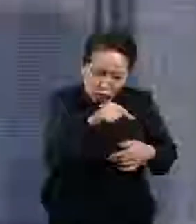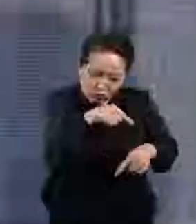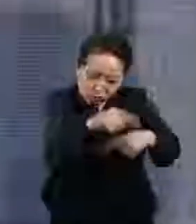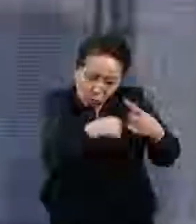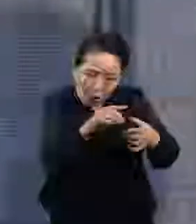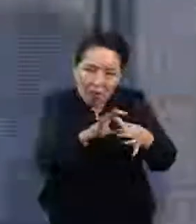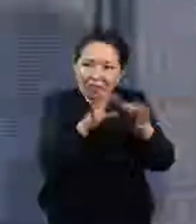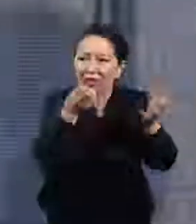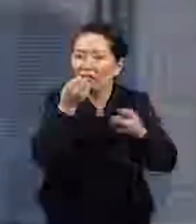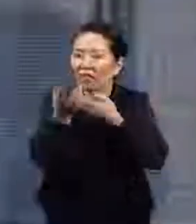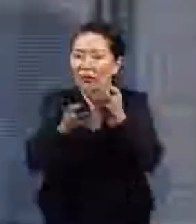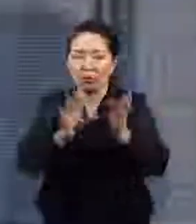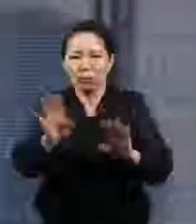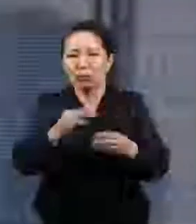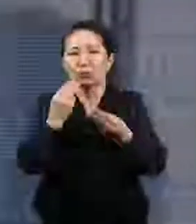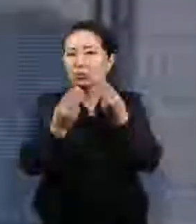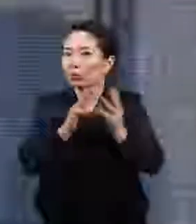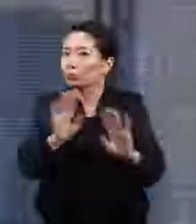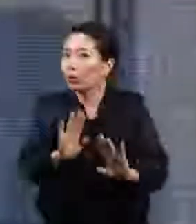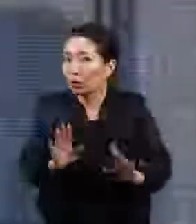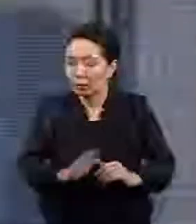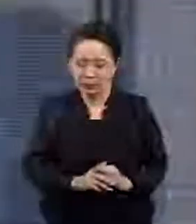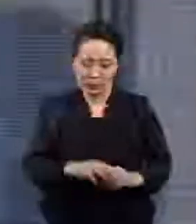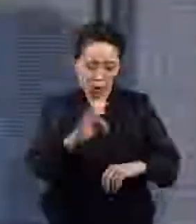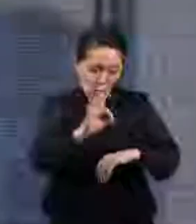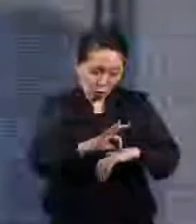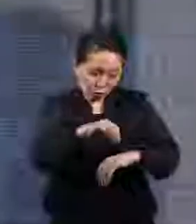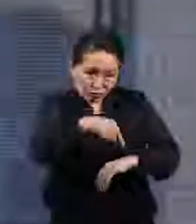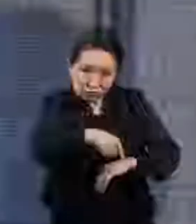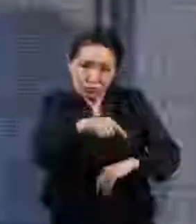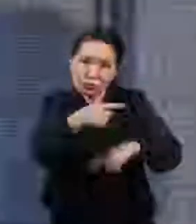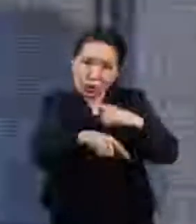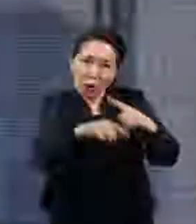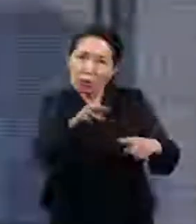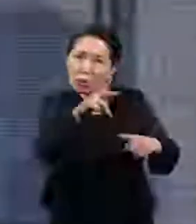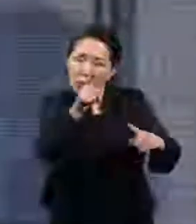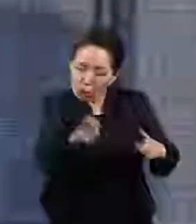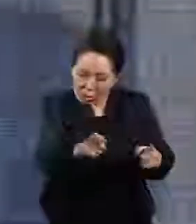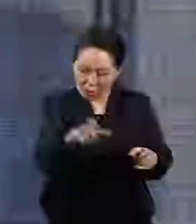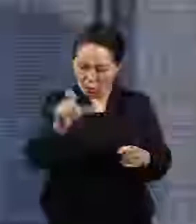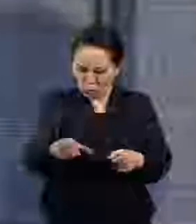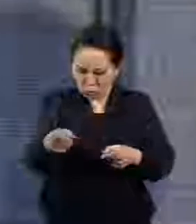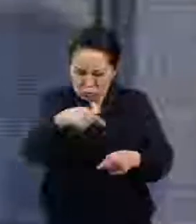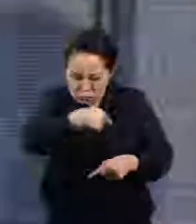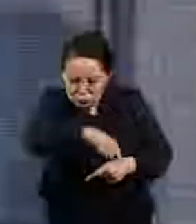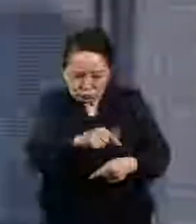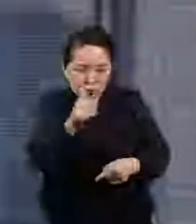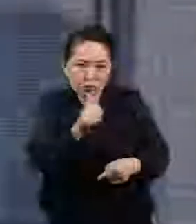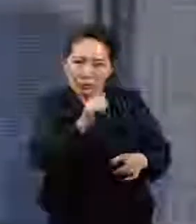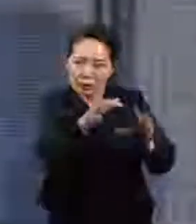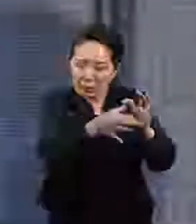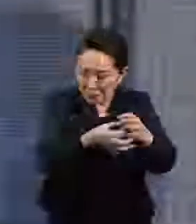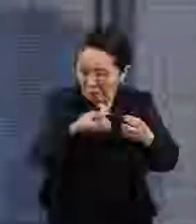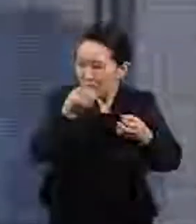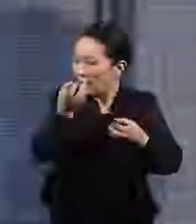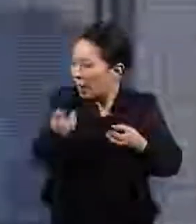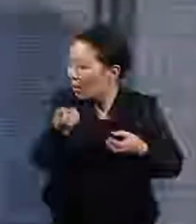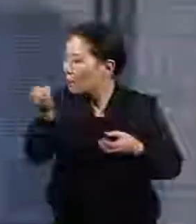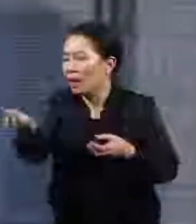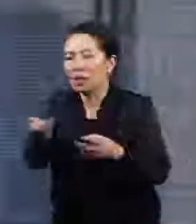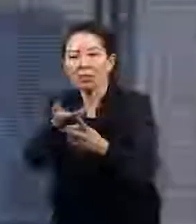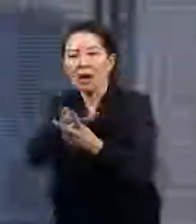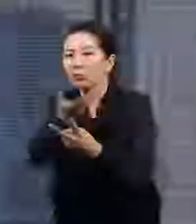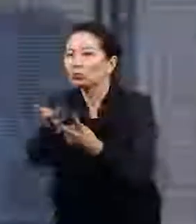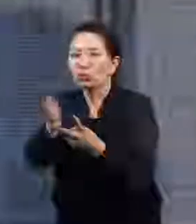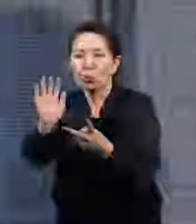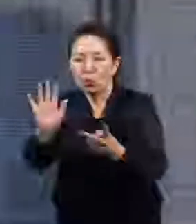мөн шүүмжлэн ярьж болдгоо. Өвчний түүх болон үйлчлүүлэгчдийн нууцтай холбоотой мэдээллийг бусдад дамжуулах, ашиглуулахгүй